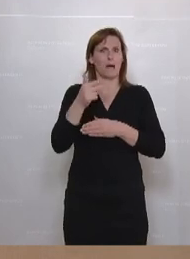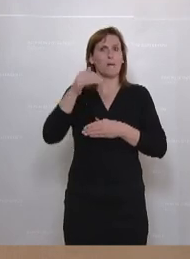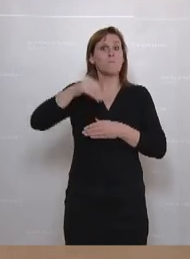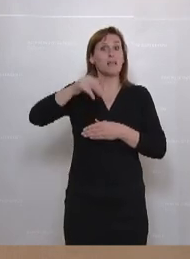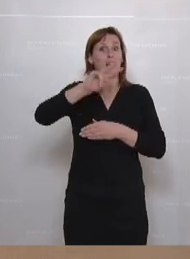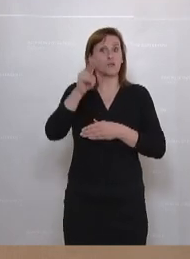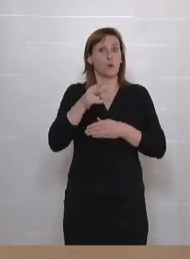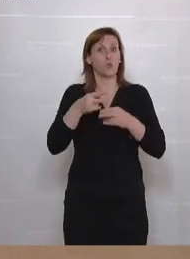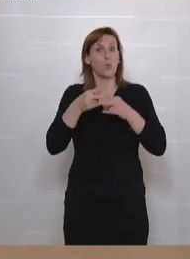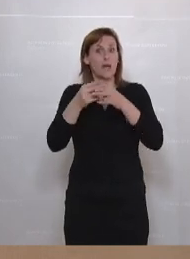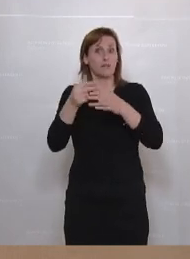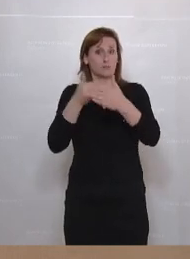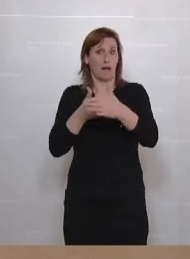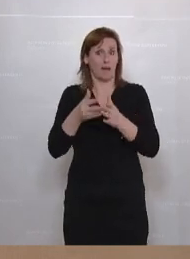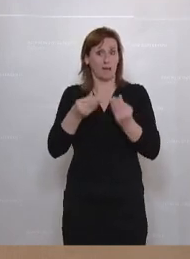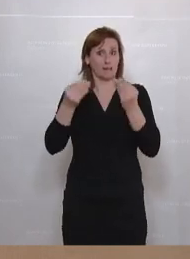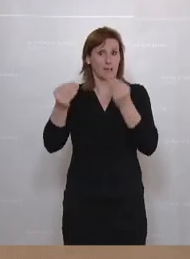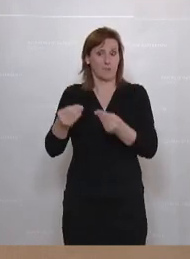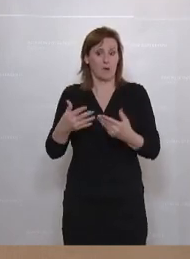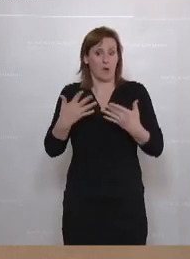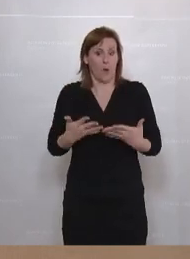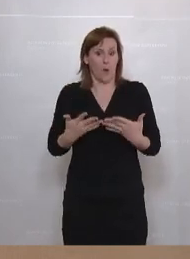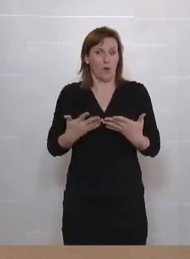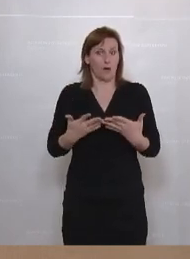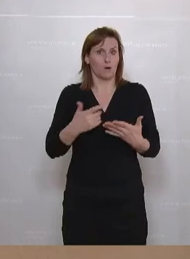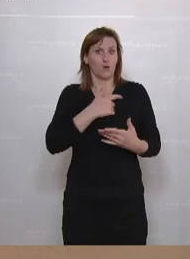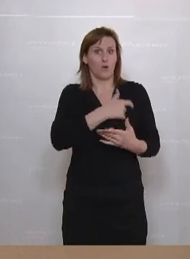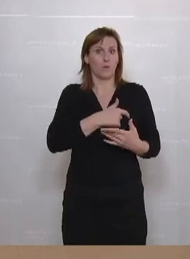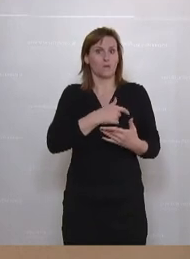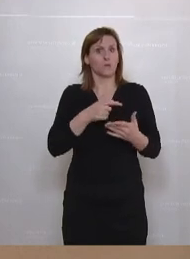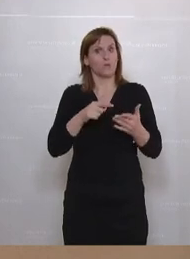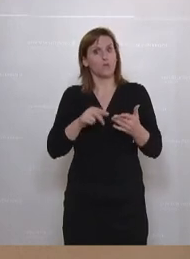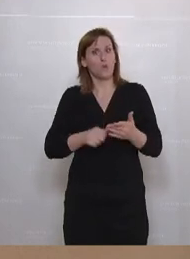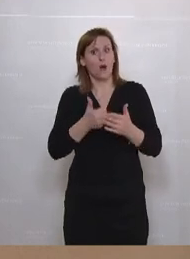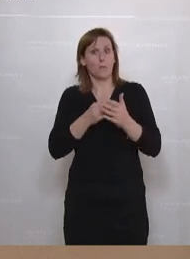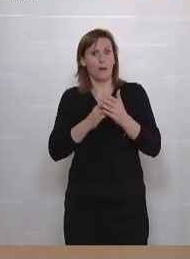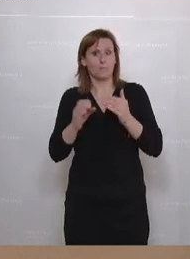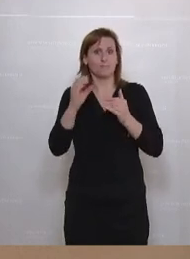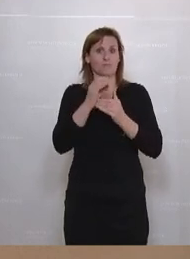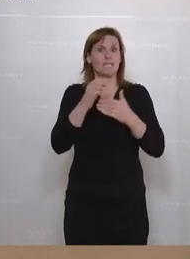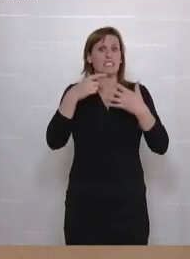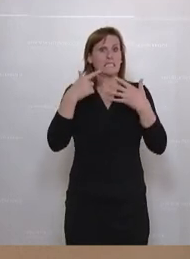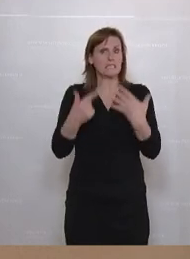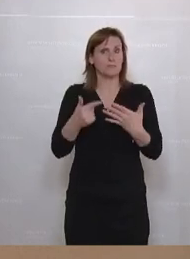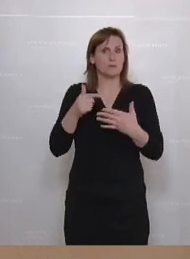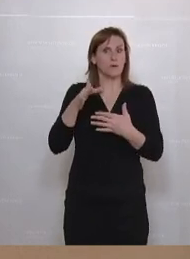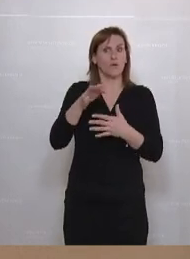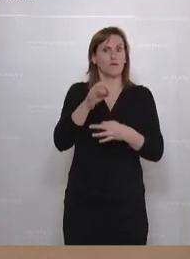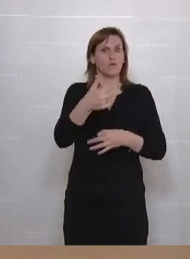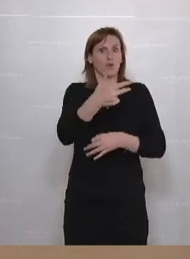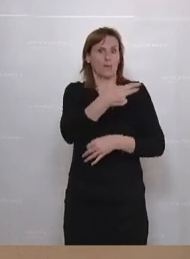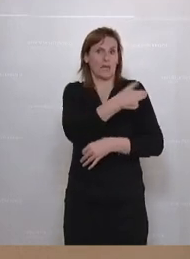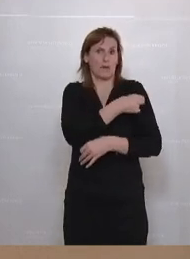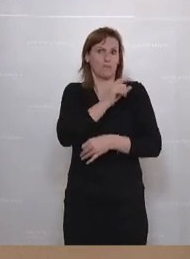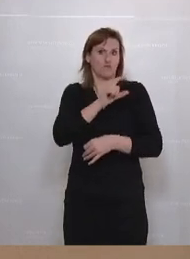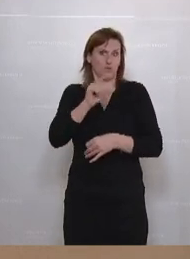gestellt. Heuer hat die Kommission 70 Millionen noch einmal draufgelegt für Impfstoffbeschaffung. Ich werde